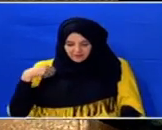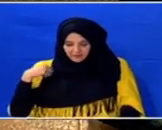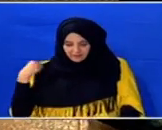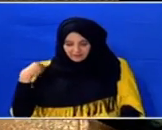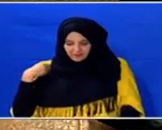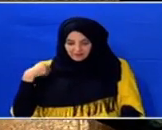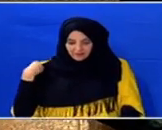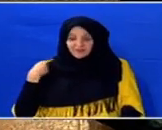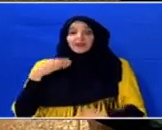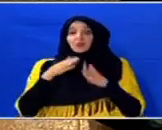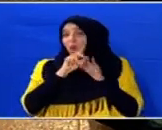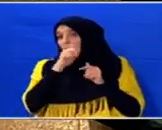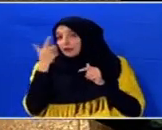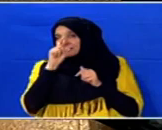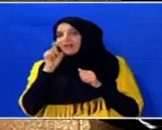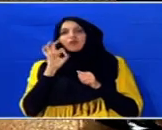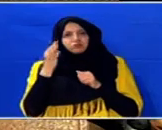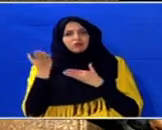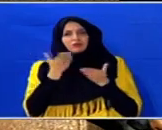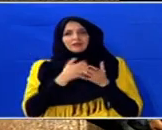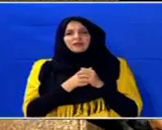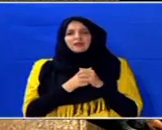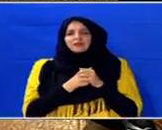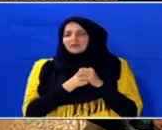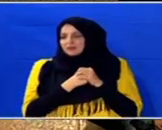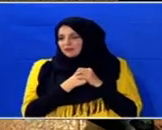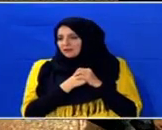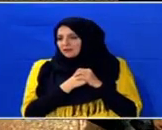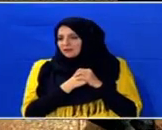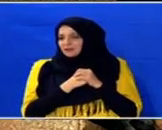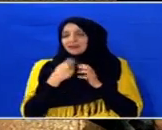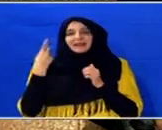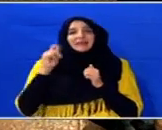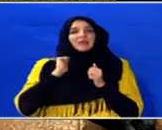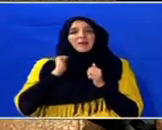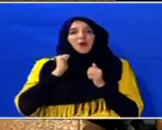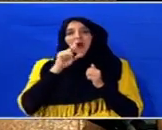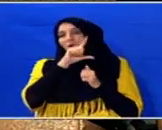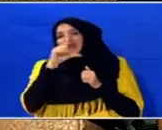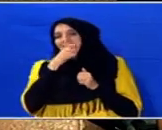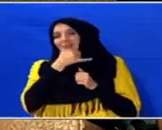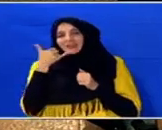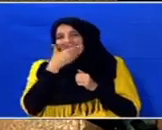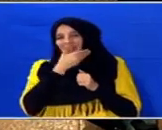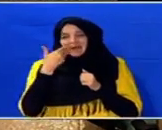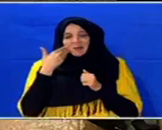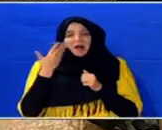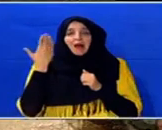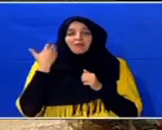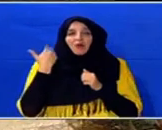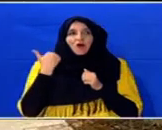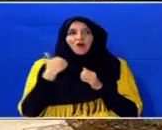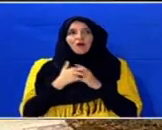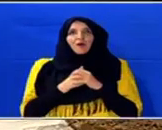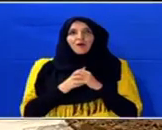واضح. عندك سؤال ثاني؟ عندي سؤال ثاني. الوالدتي تصوم اثنين وخميس، الوالدة تصوم بكري، كانت